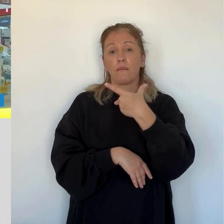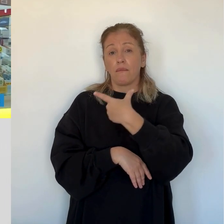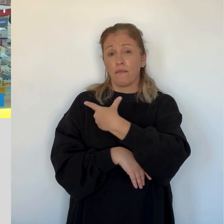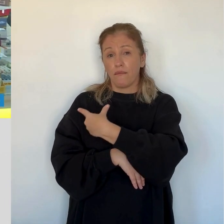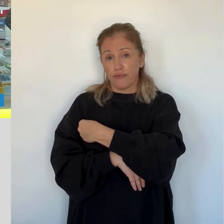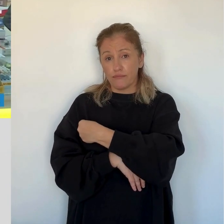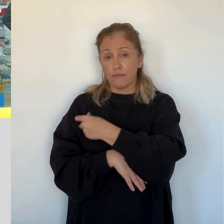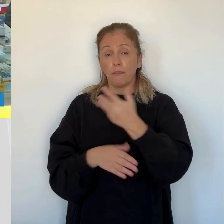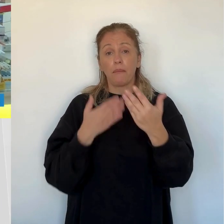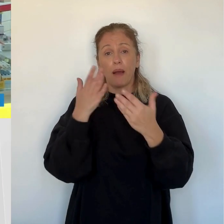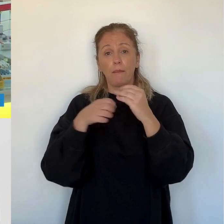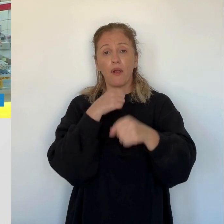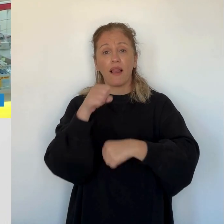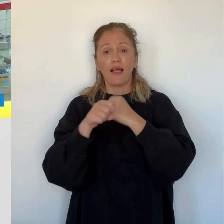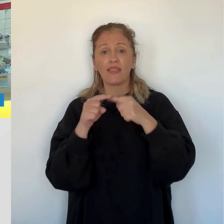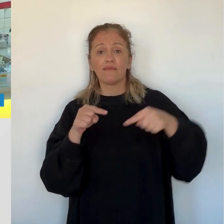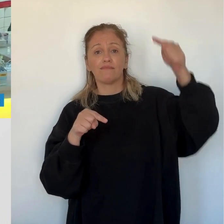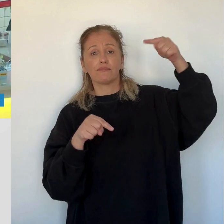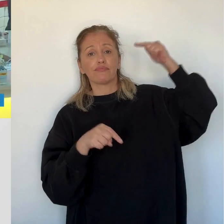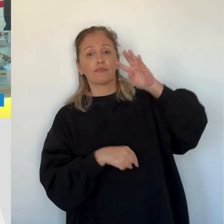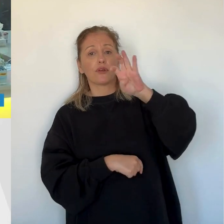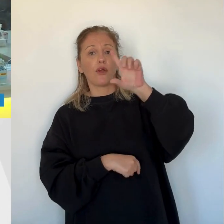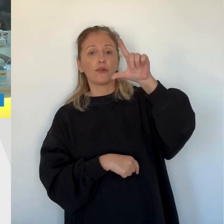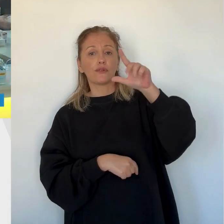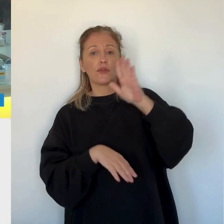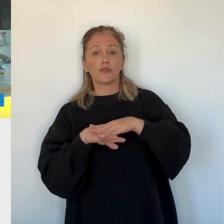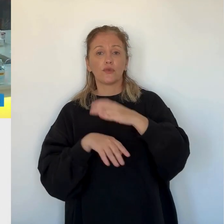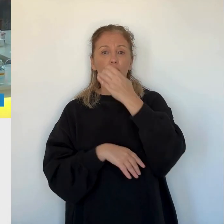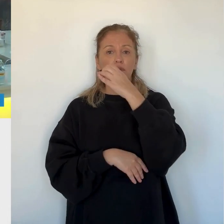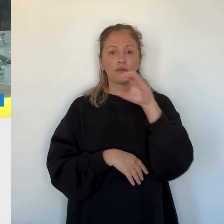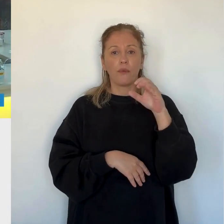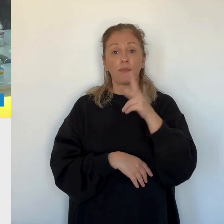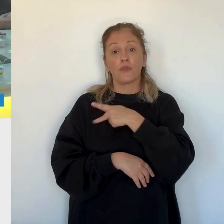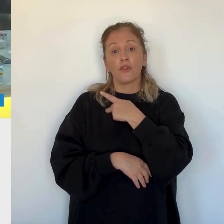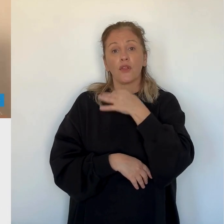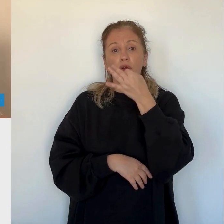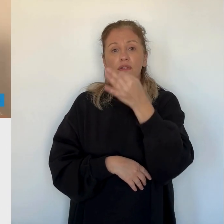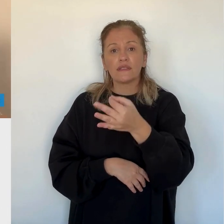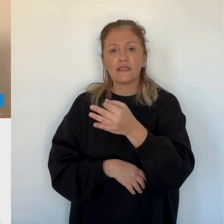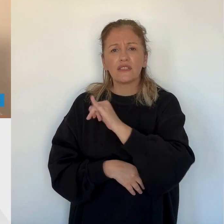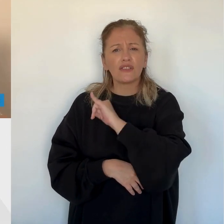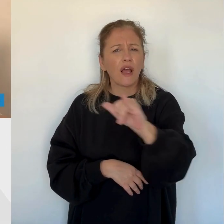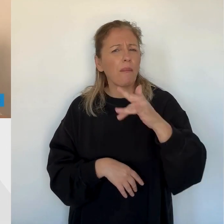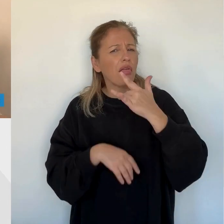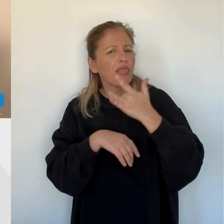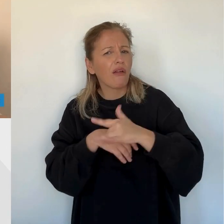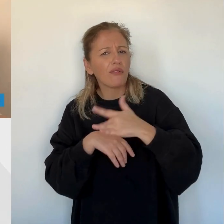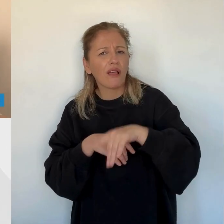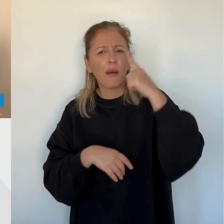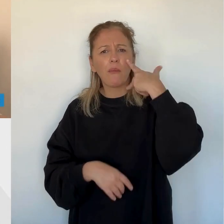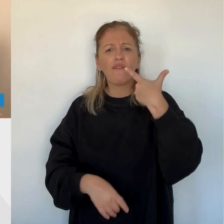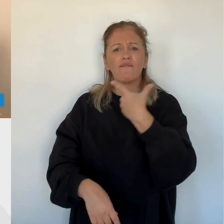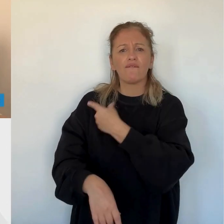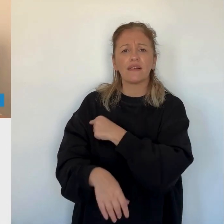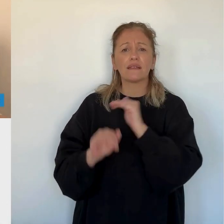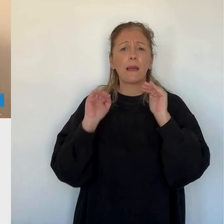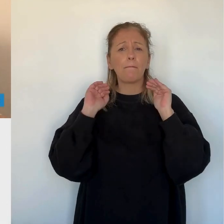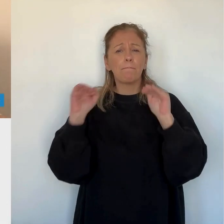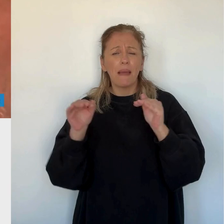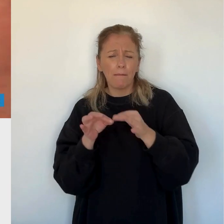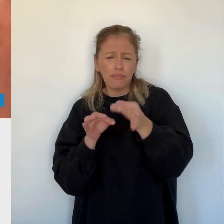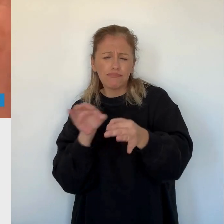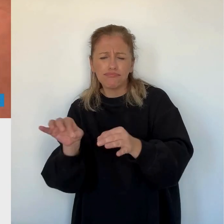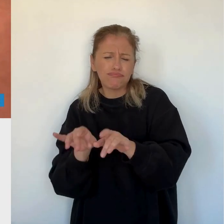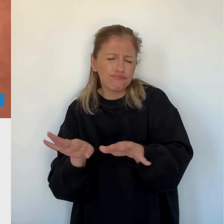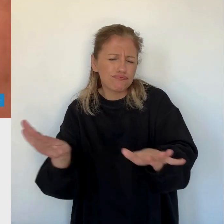37% des personnes à risque avaient reçu l'injection, contre 41,6 un an plus tôt. Alors les médecins insistent, il n'est jamais trop tard